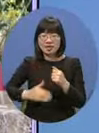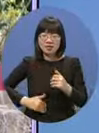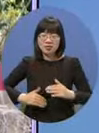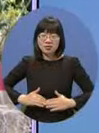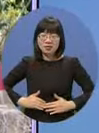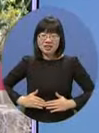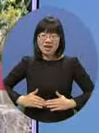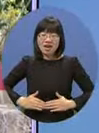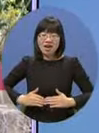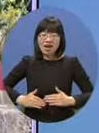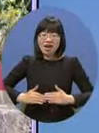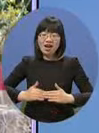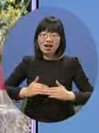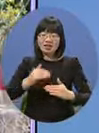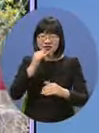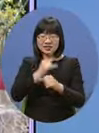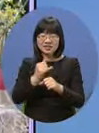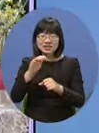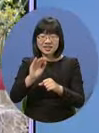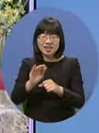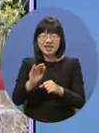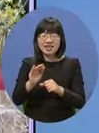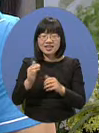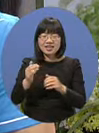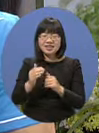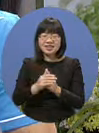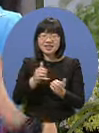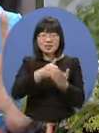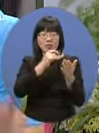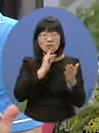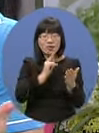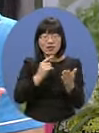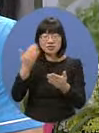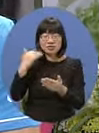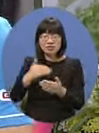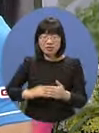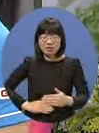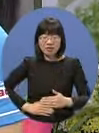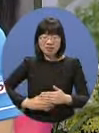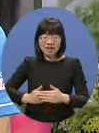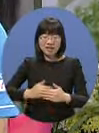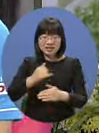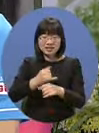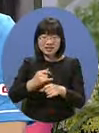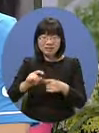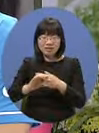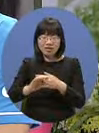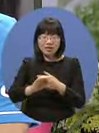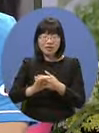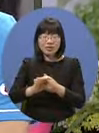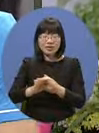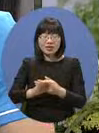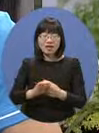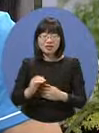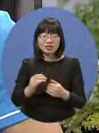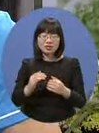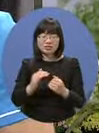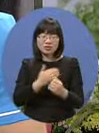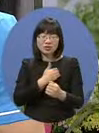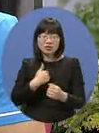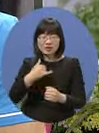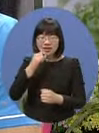커지잖아요. 네네. 인격이라고 그러는데 어떻습니까? 네, 예전부터 좀 배가 나와야 좀 이렇게 여유가 있고 이런 얘기를 사실 많이 하는데